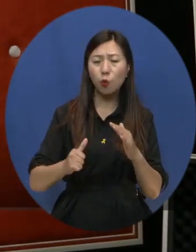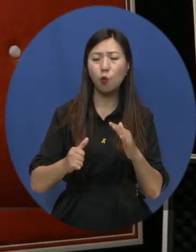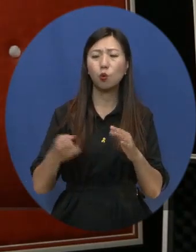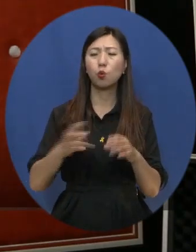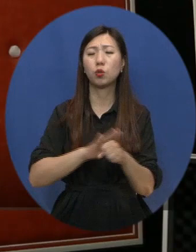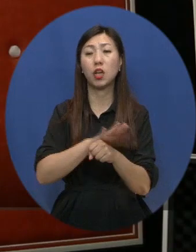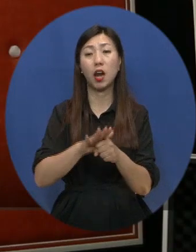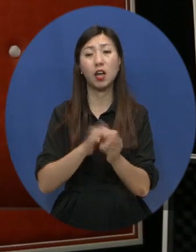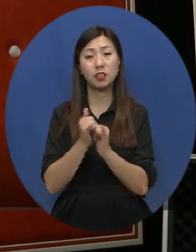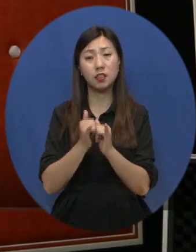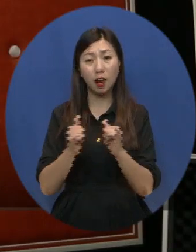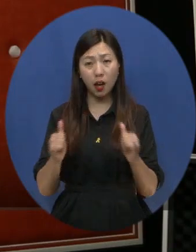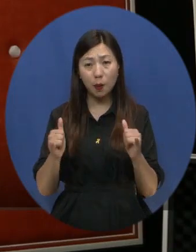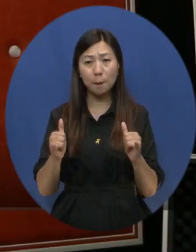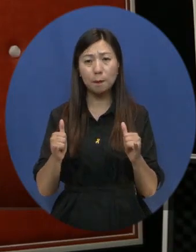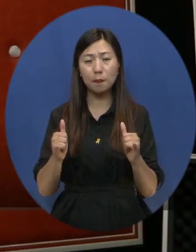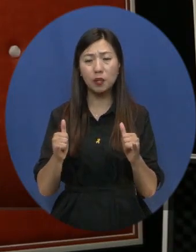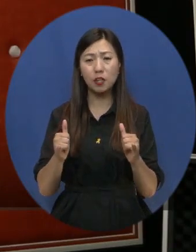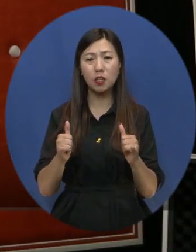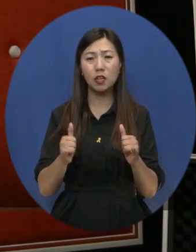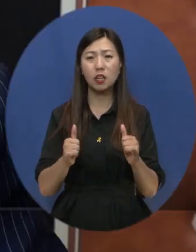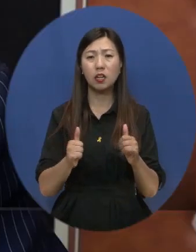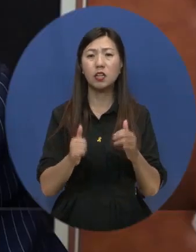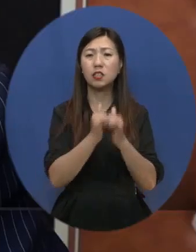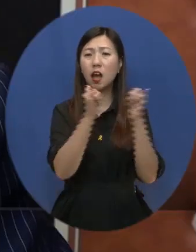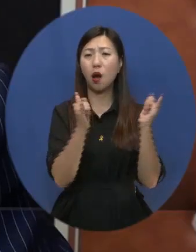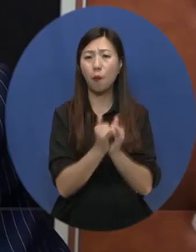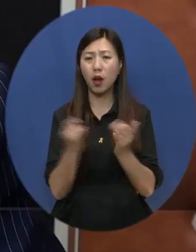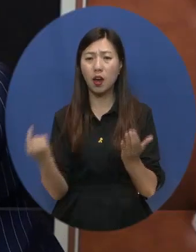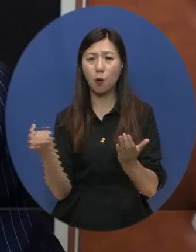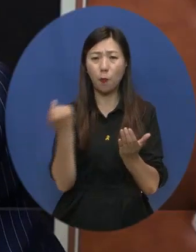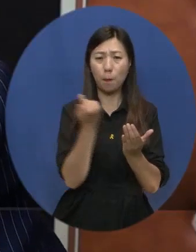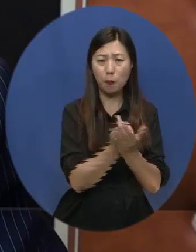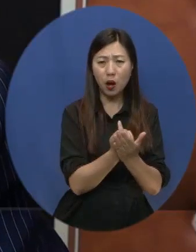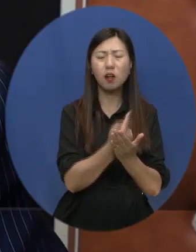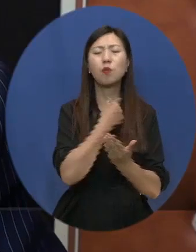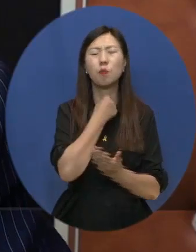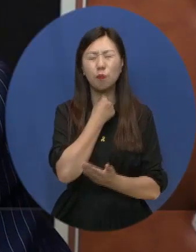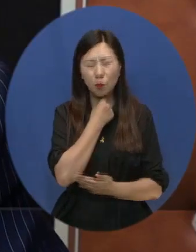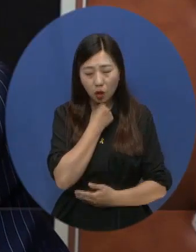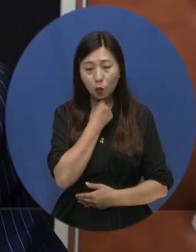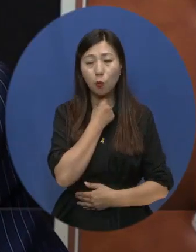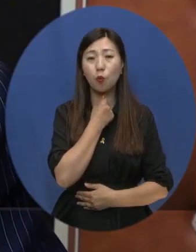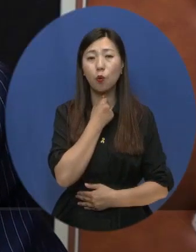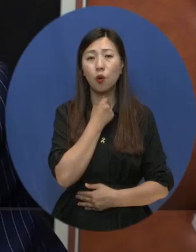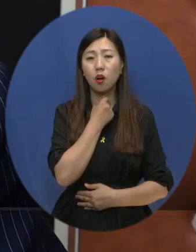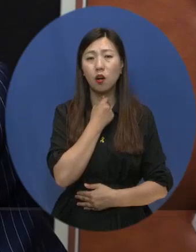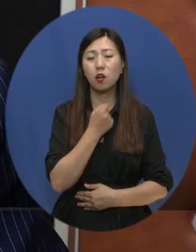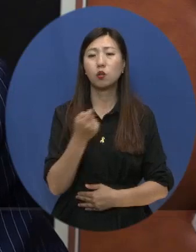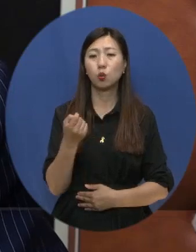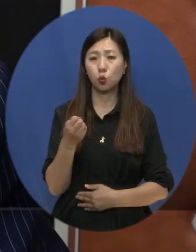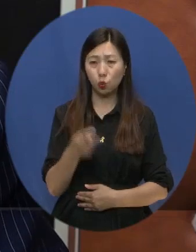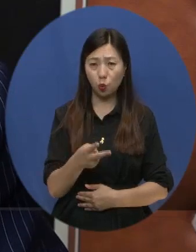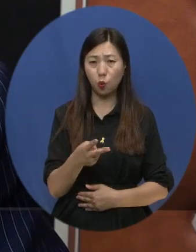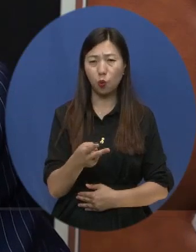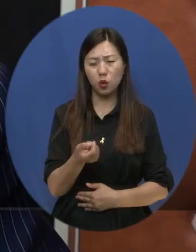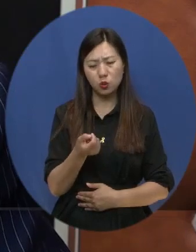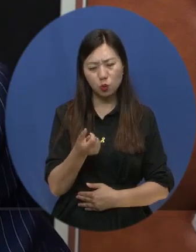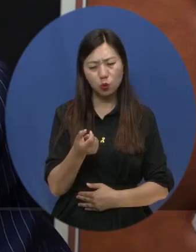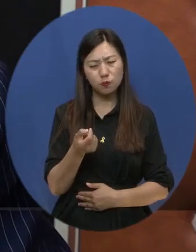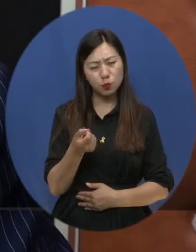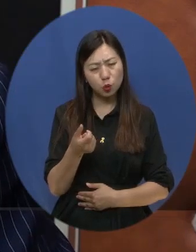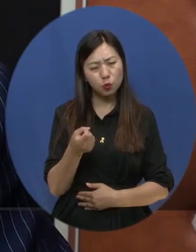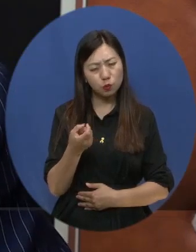사람들이 사회로 나오기를 바랬고 조금 조금씩 응답을